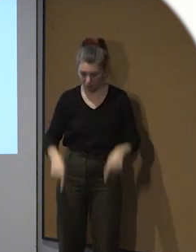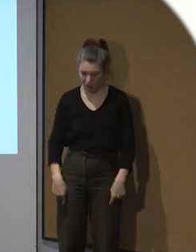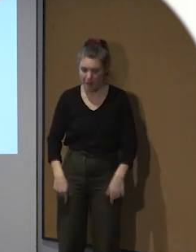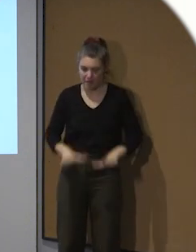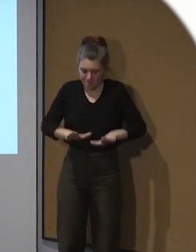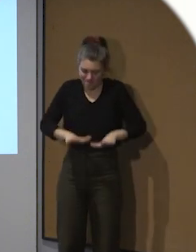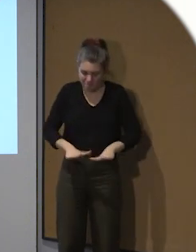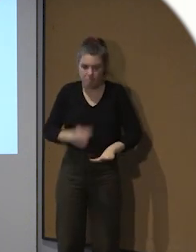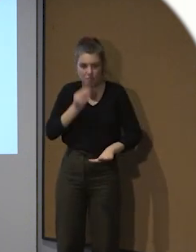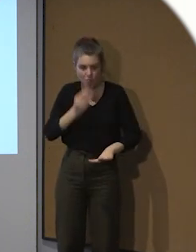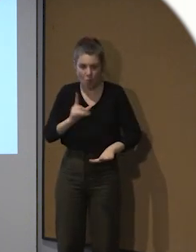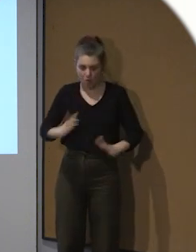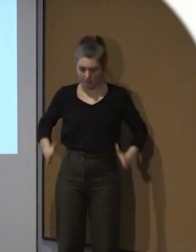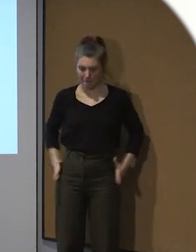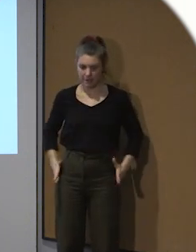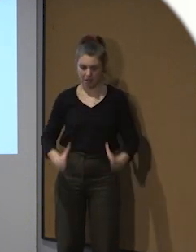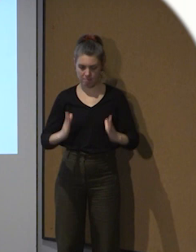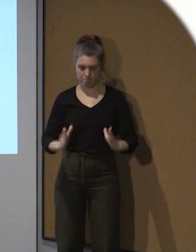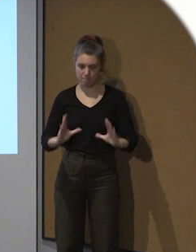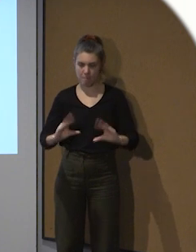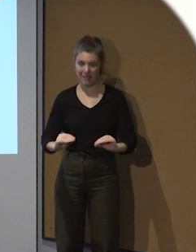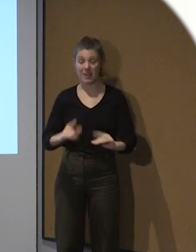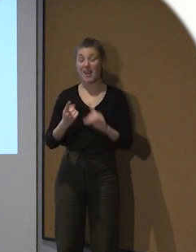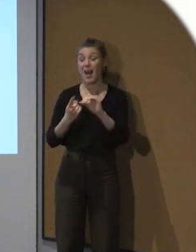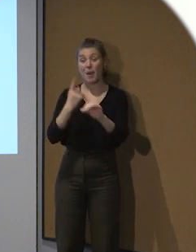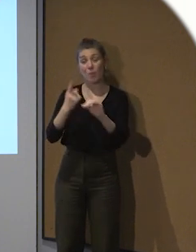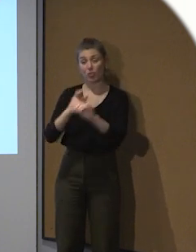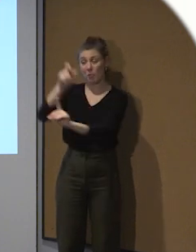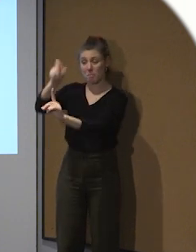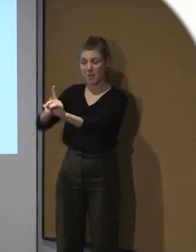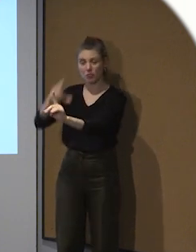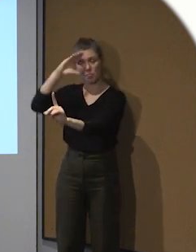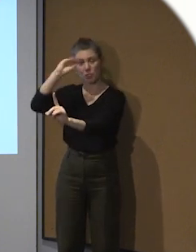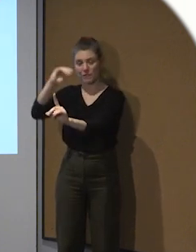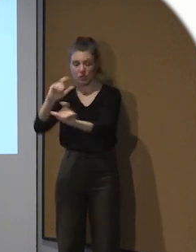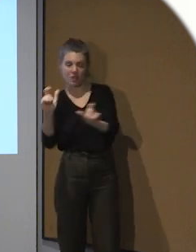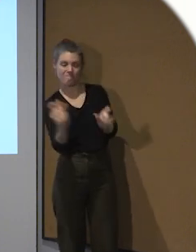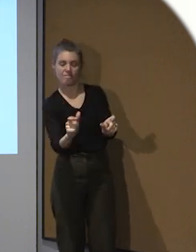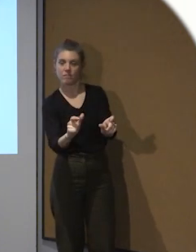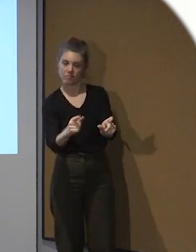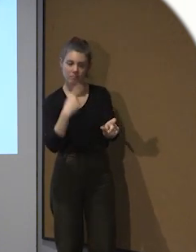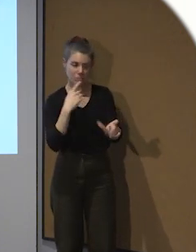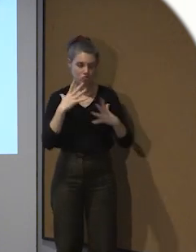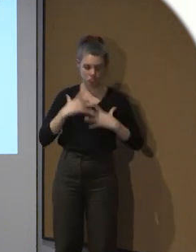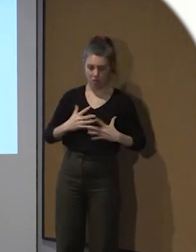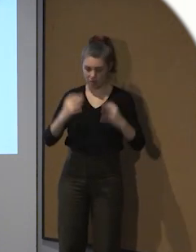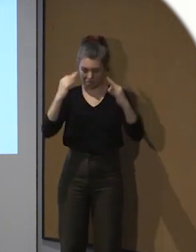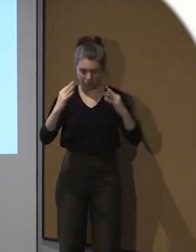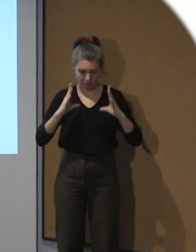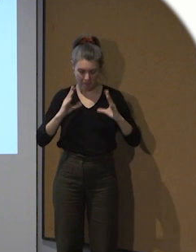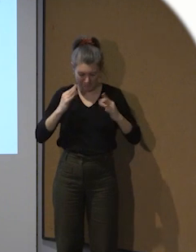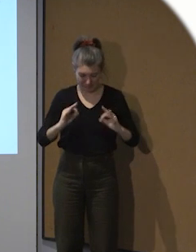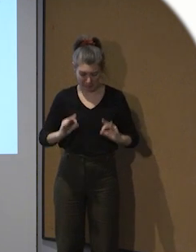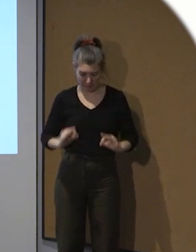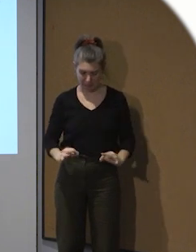la position du bassin. Et donc, pour ça, c'est très important d'être encadré par un professionnel. Ensuite, il y a cette diapo que j'aimerais